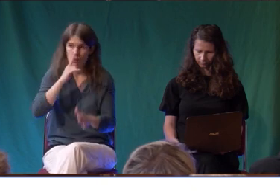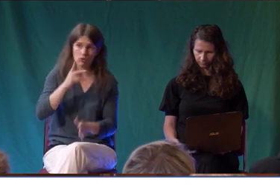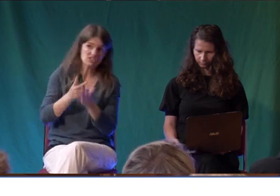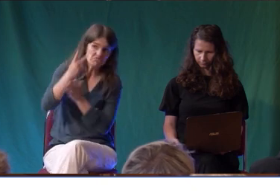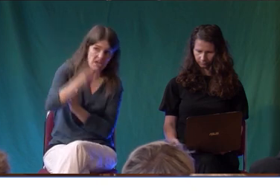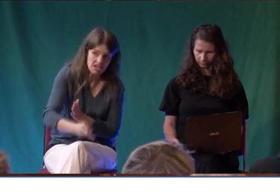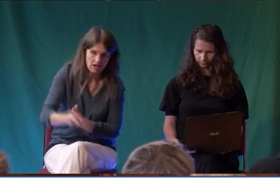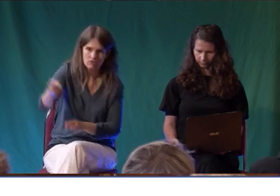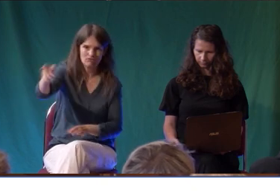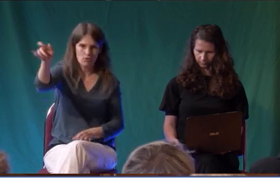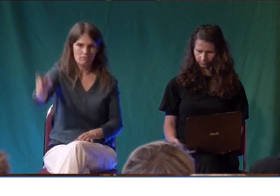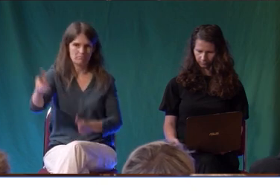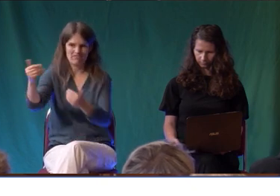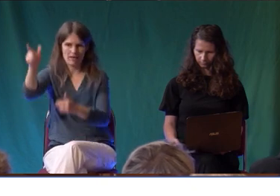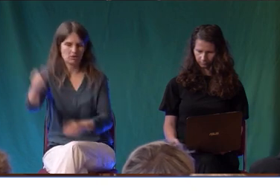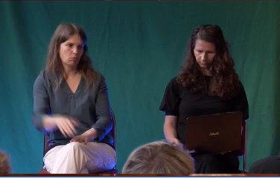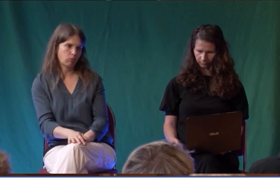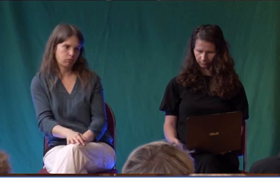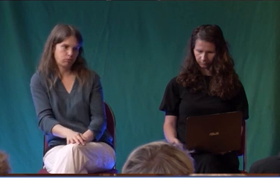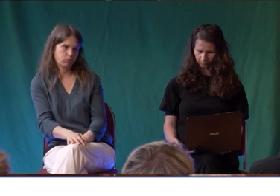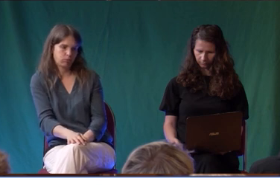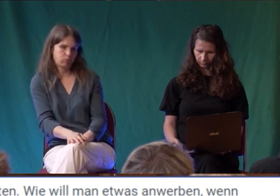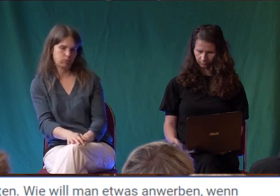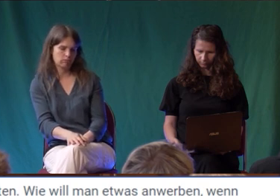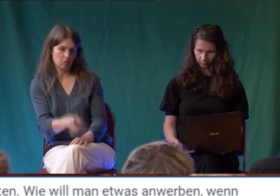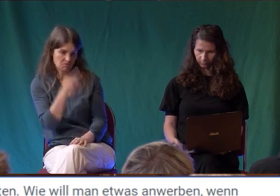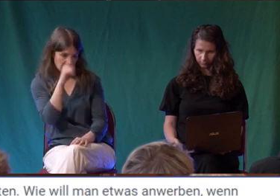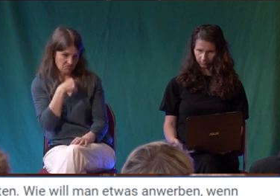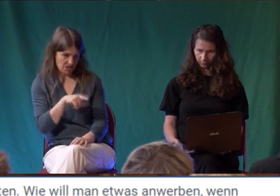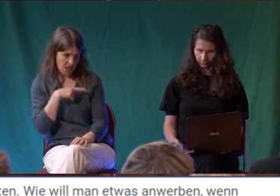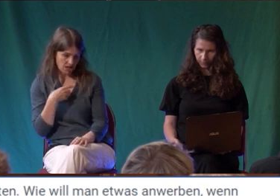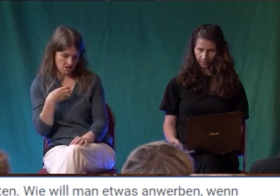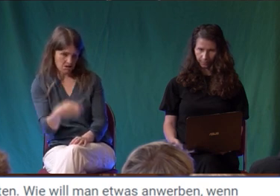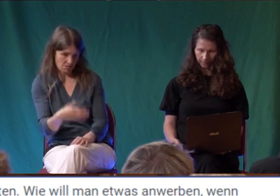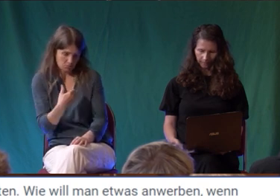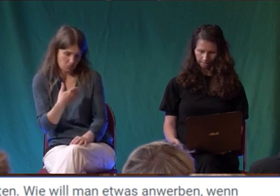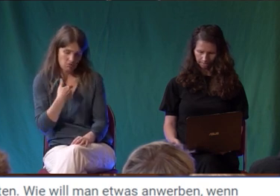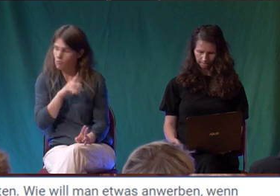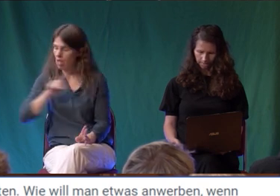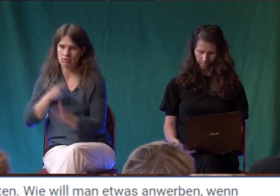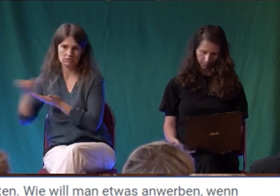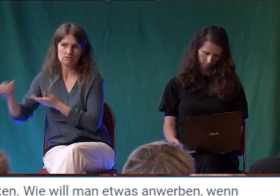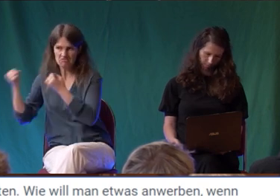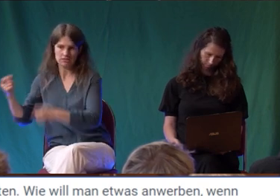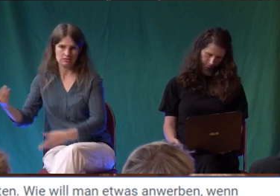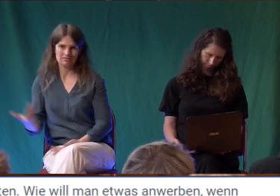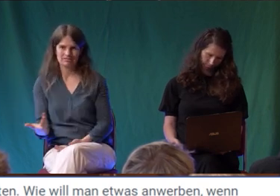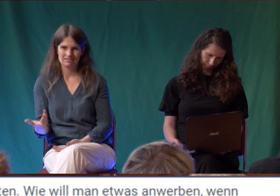Jahre das macht es natürlich fast unmöglich noch assistenzkräfte zu finden